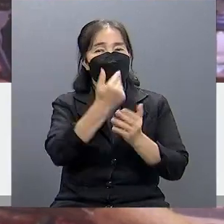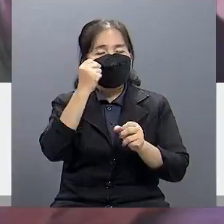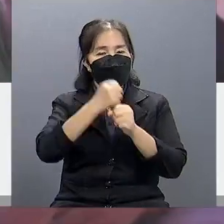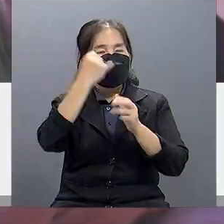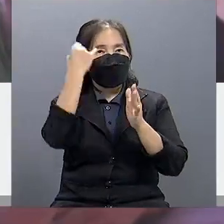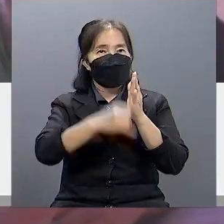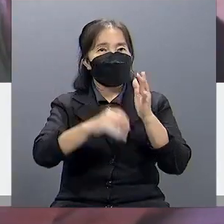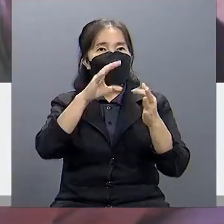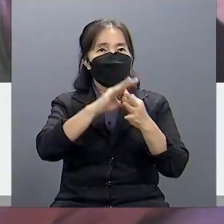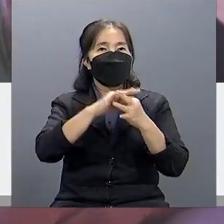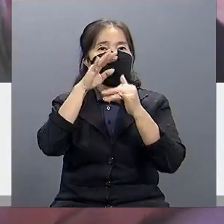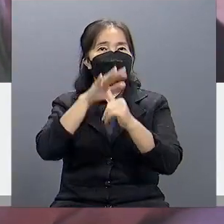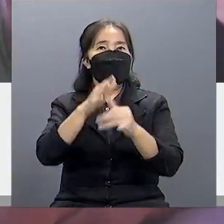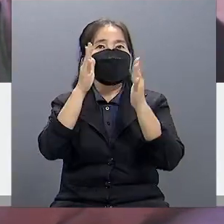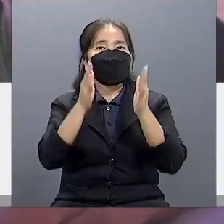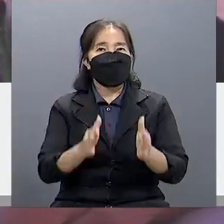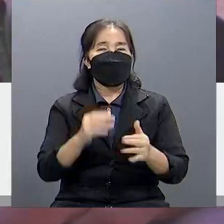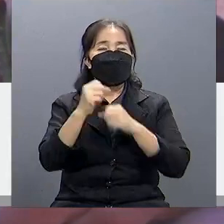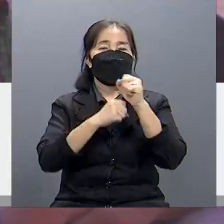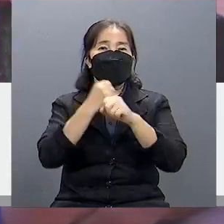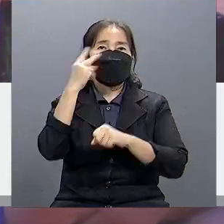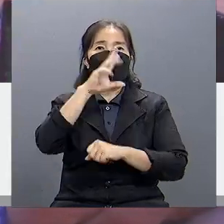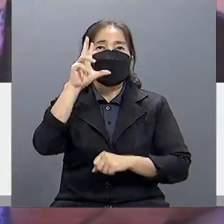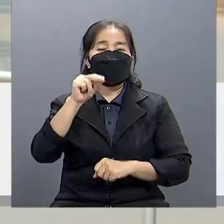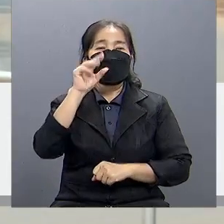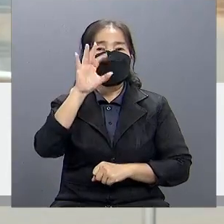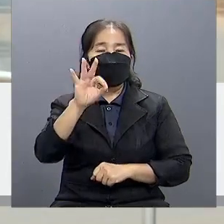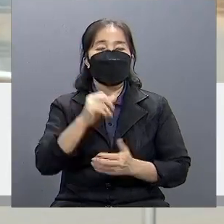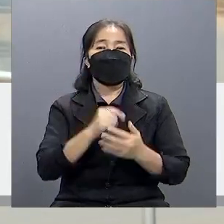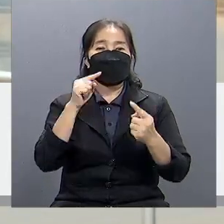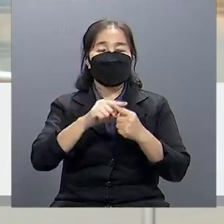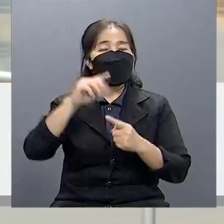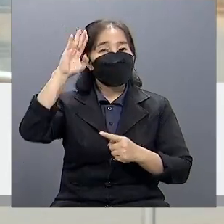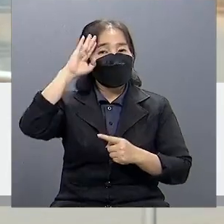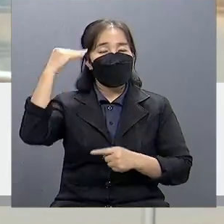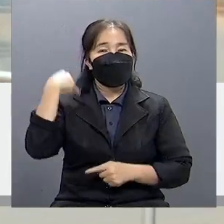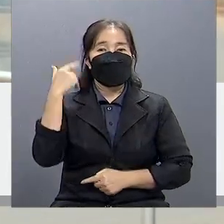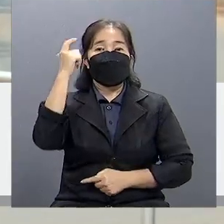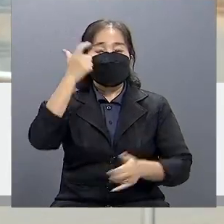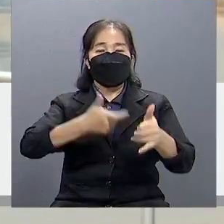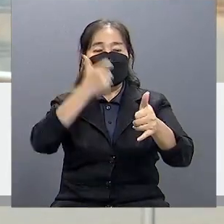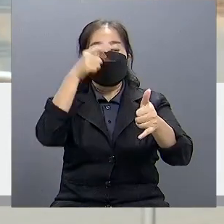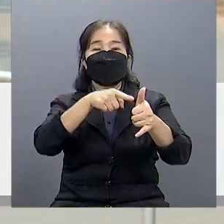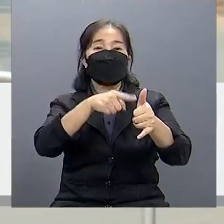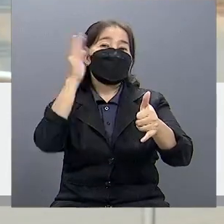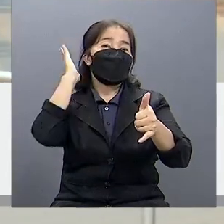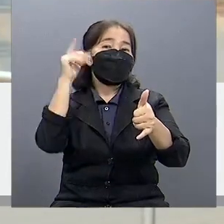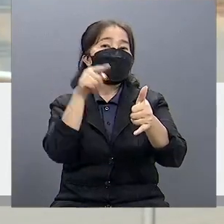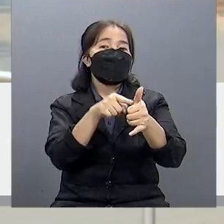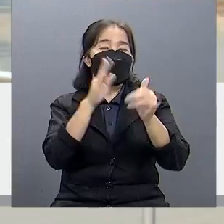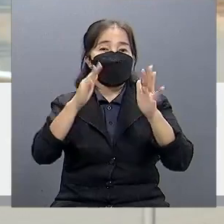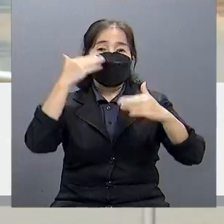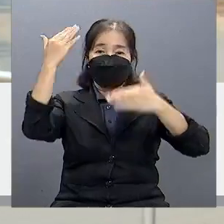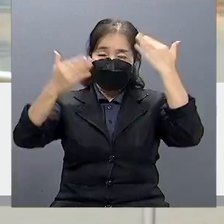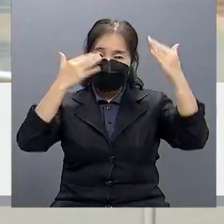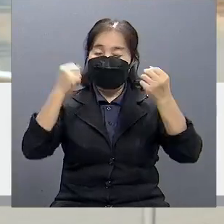ที่พ.ศ. 2539จากเหตุการณ์ที่ทหารใช้อาวุธปืนยิงนายชัยภูมินักกิจกรรมเยาวชนผู้ต่อสู้เพื่อสิ